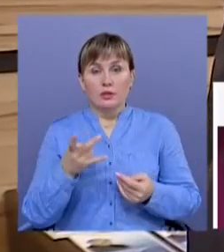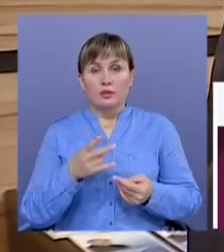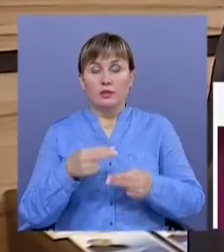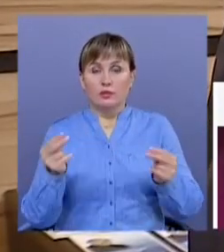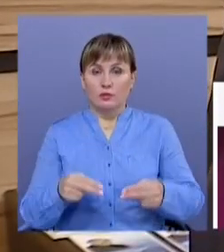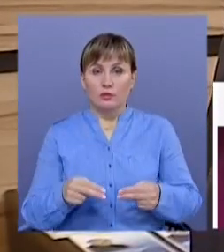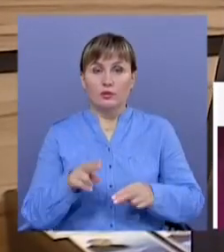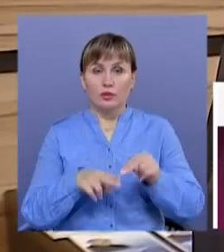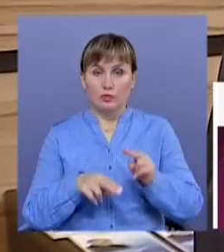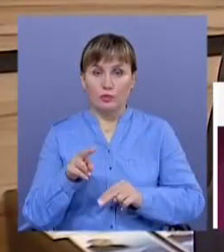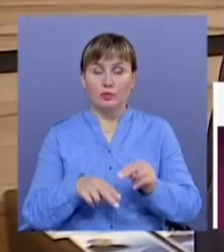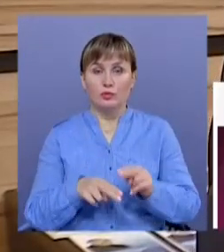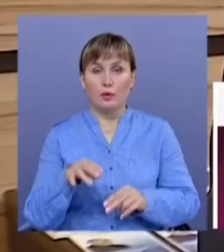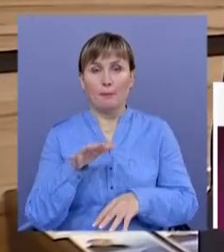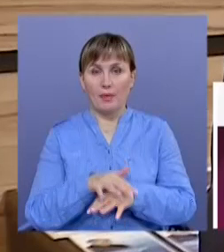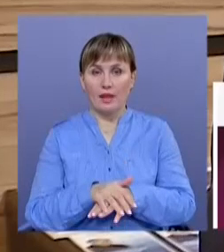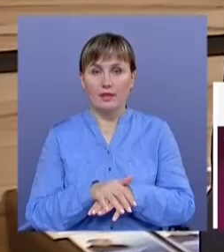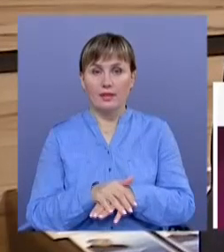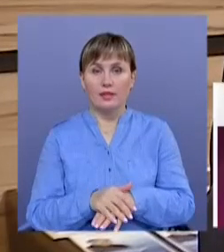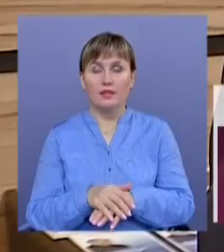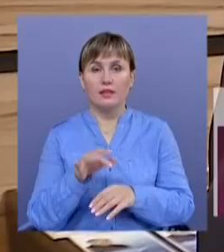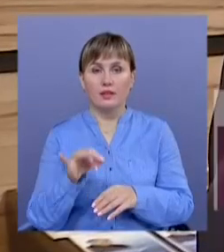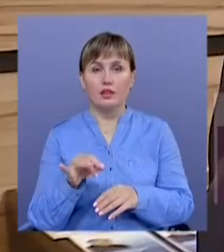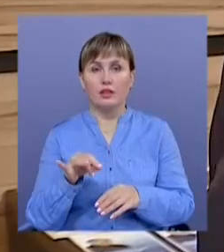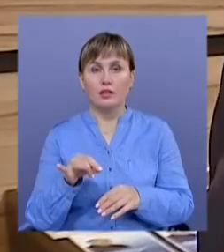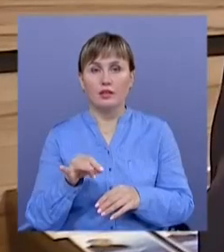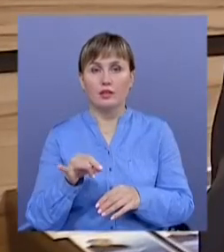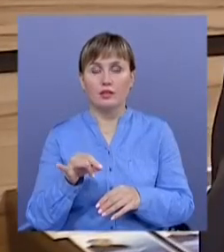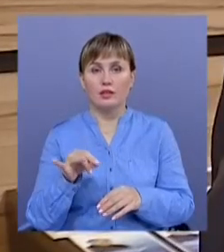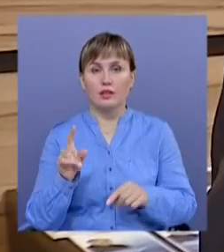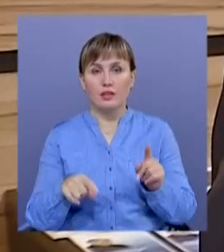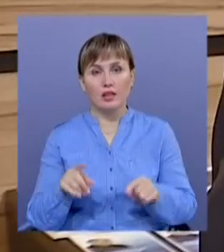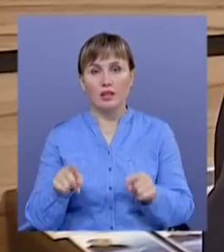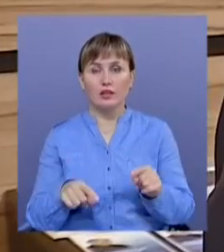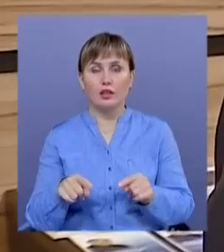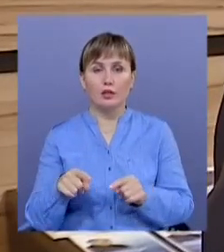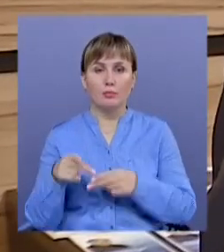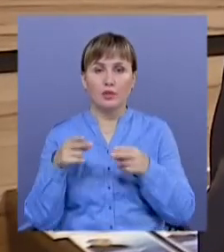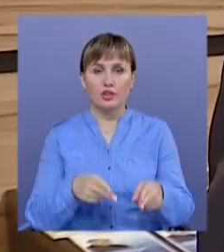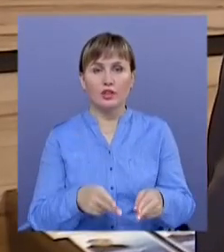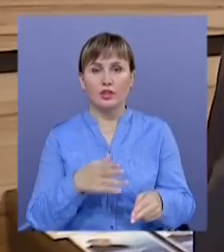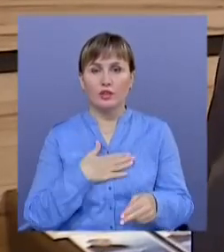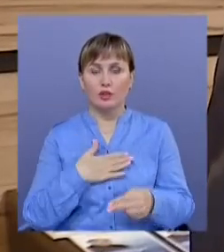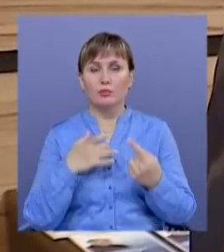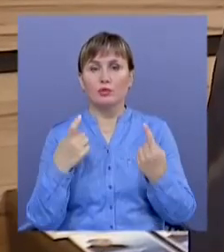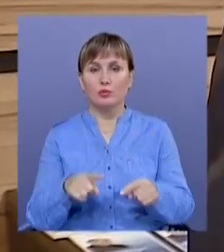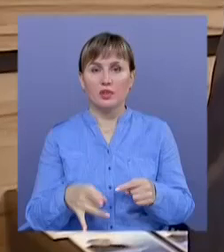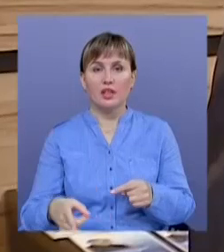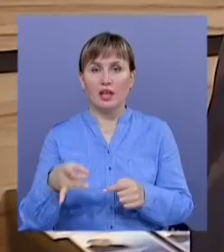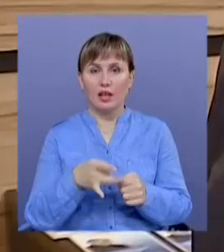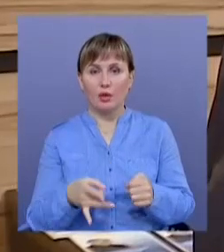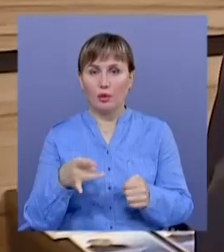заключили застройщиками и банками. И потом иногда приезжает нам с других